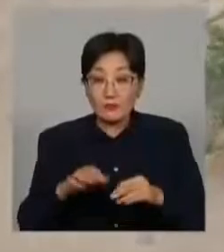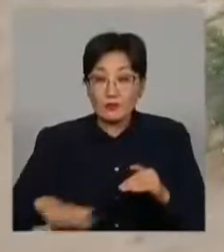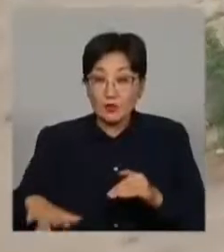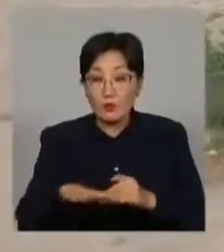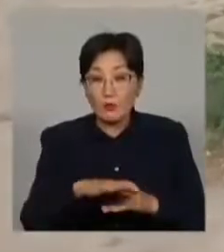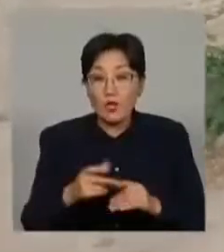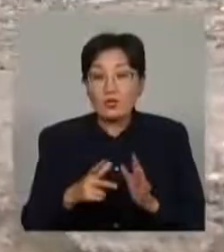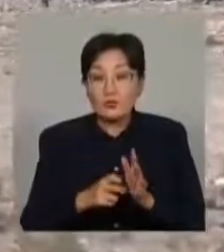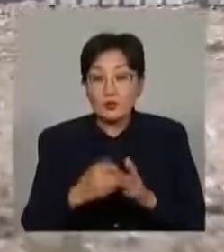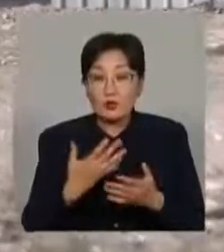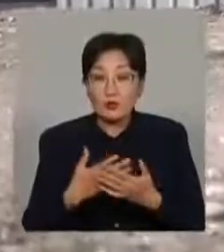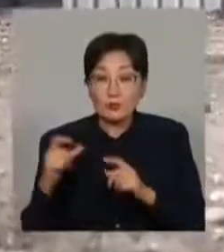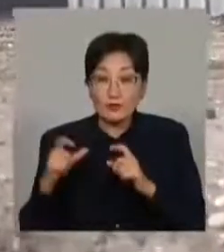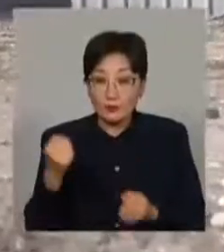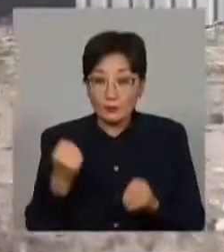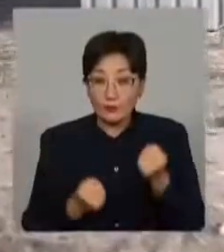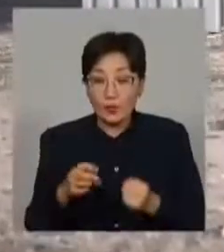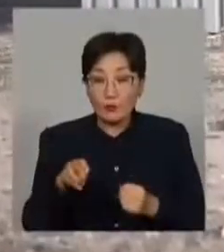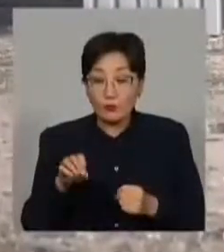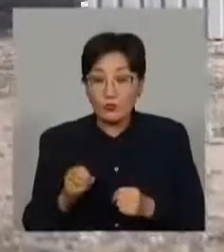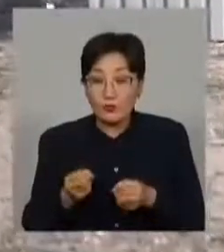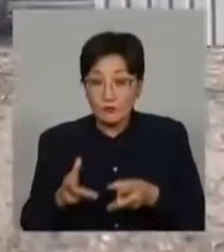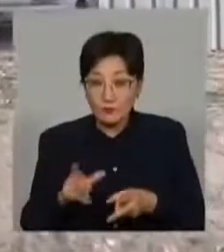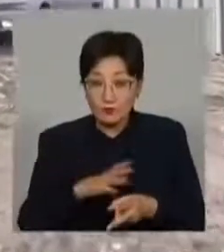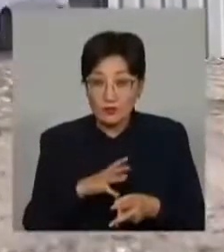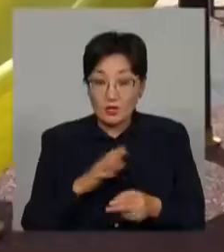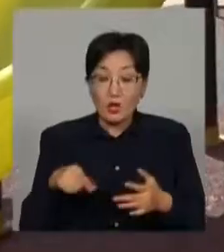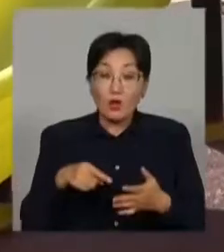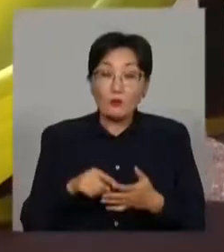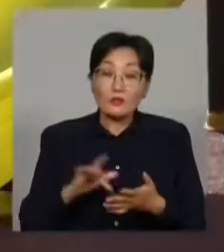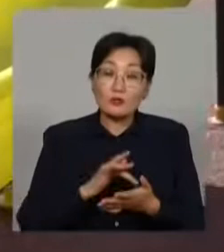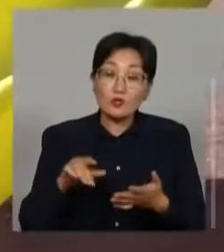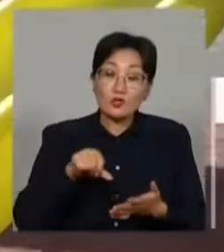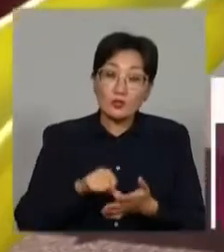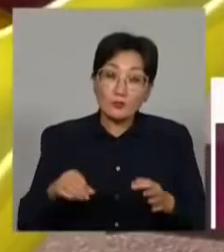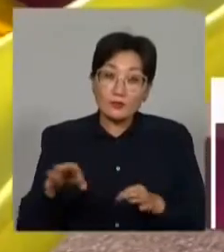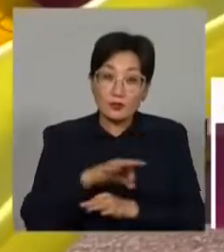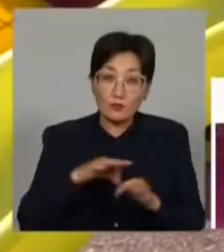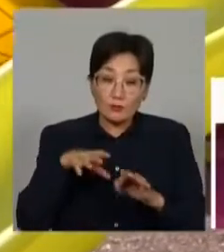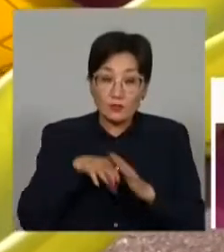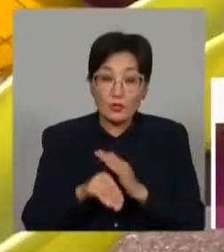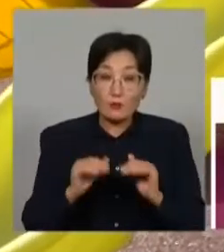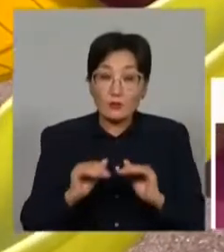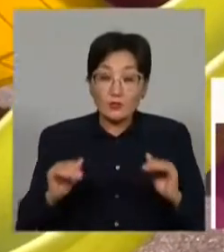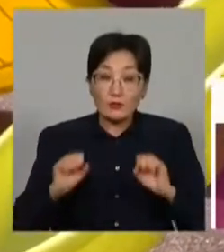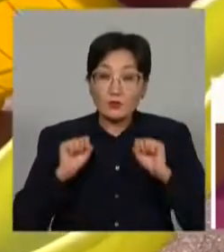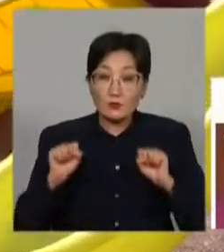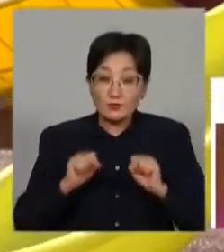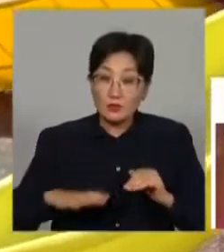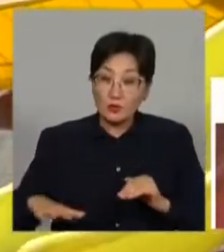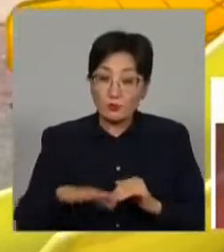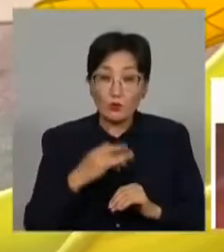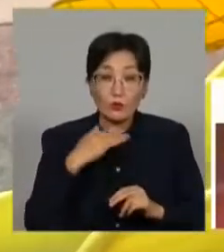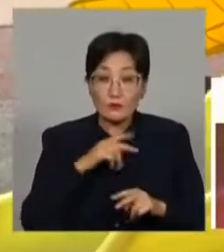алаңнан 800-дей жүк көлігімен тұрмыстық қалдық шығарылған. Қазір қаламызда бюджетке қатысу бағдарламасы аясында балалар мен спорт алаңдары